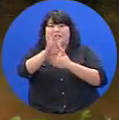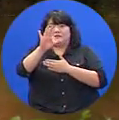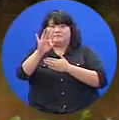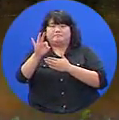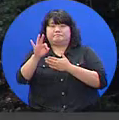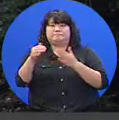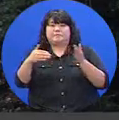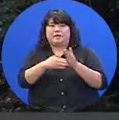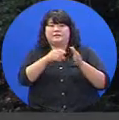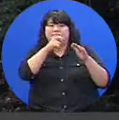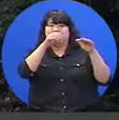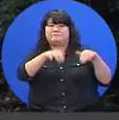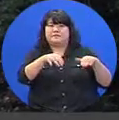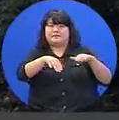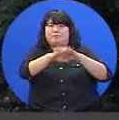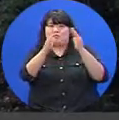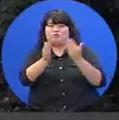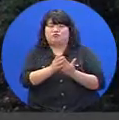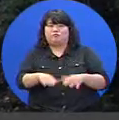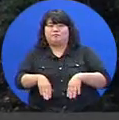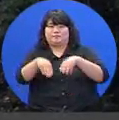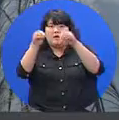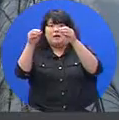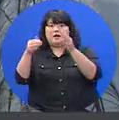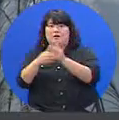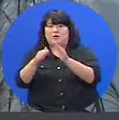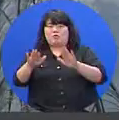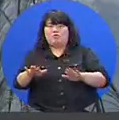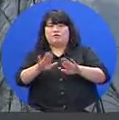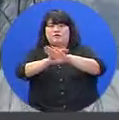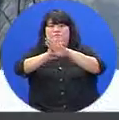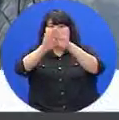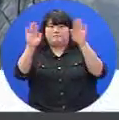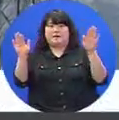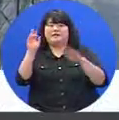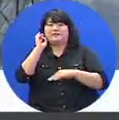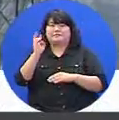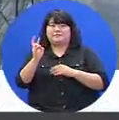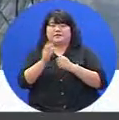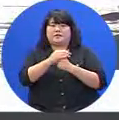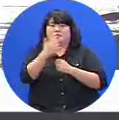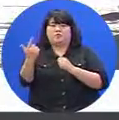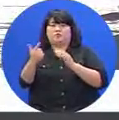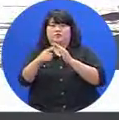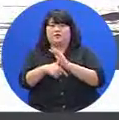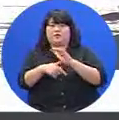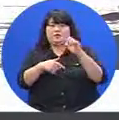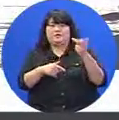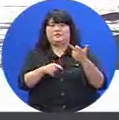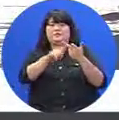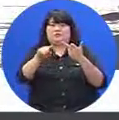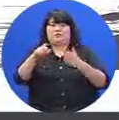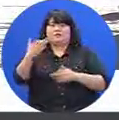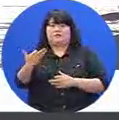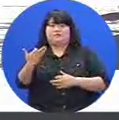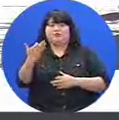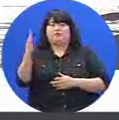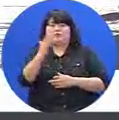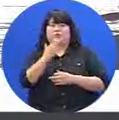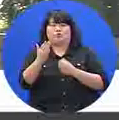아침까지 일부 지역에 내리던 비는 모두 그쳤습니다. 오늘은 대체로 맑겠습니다. 낮 최고 기온은 17도에서